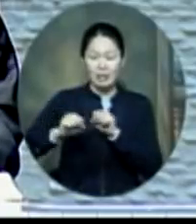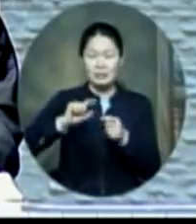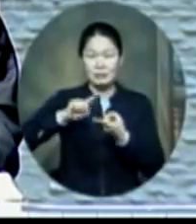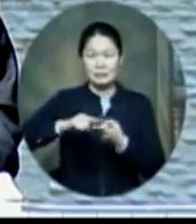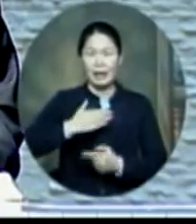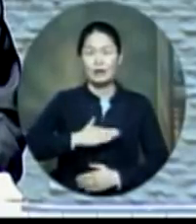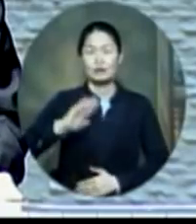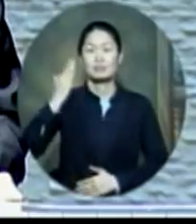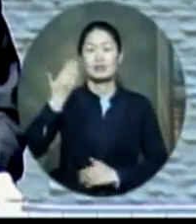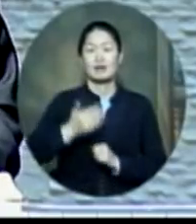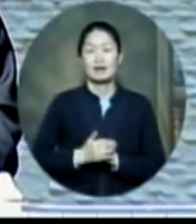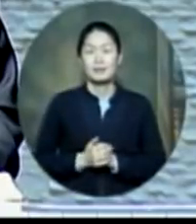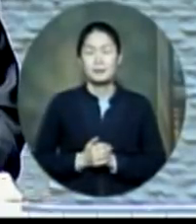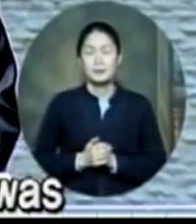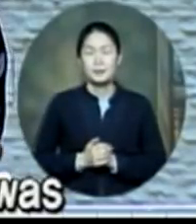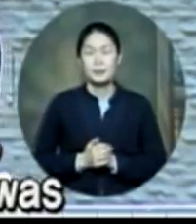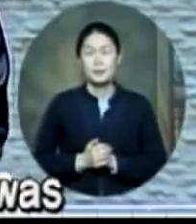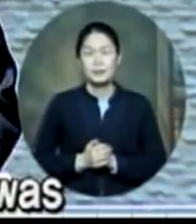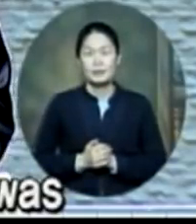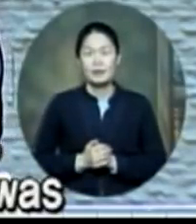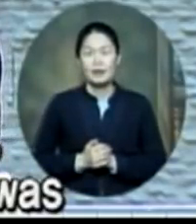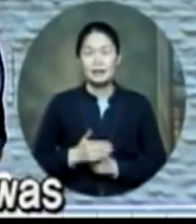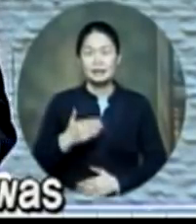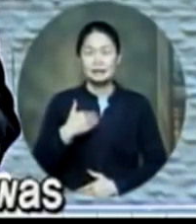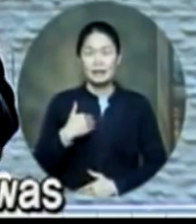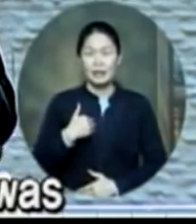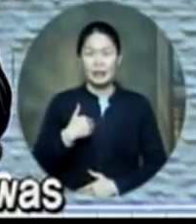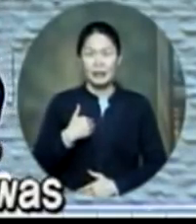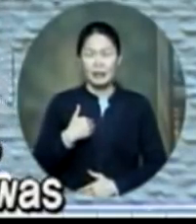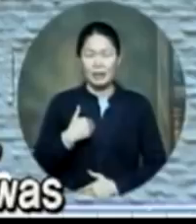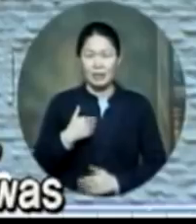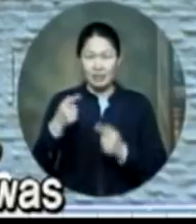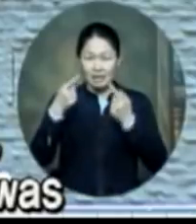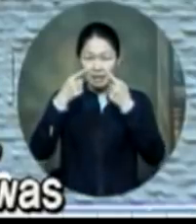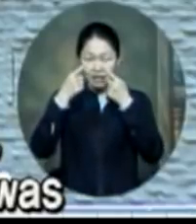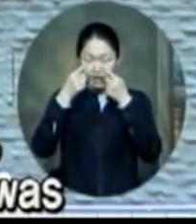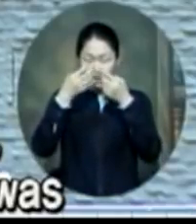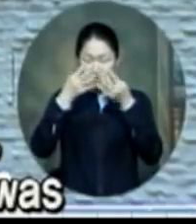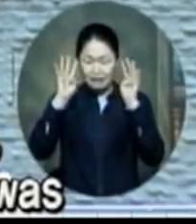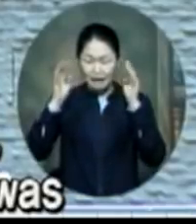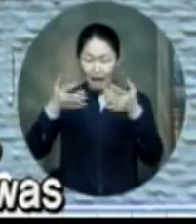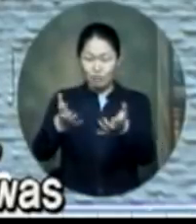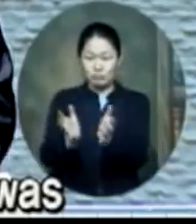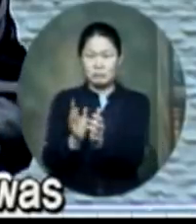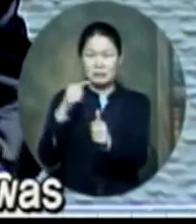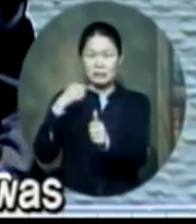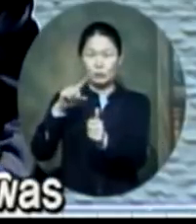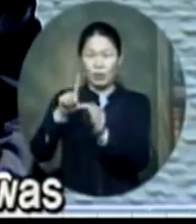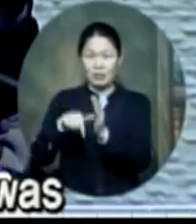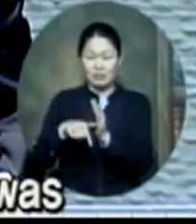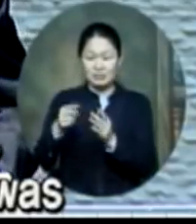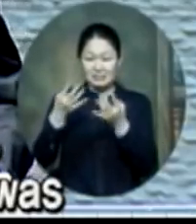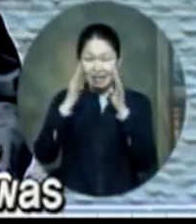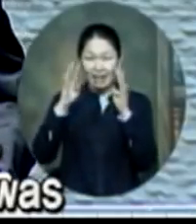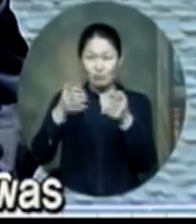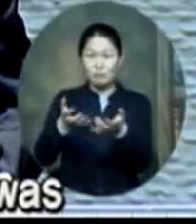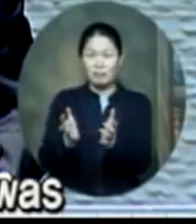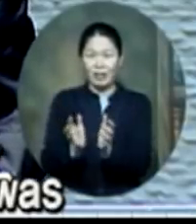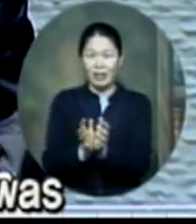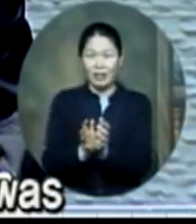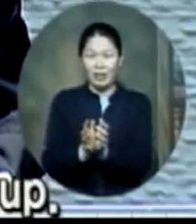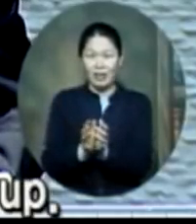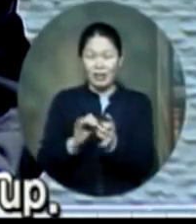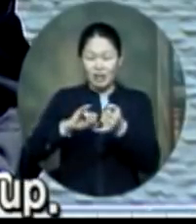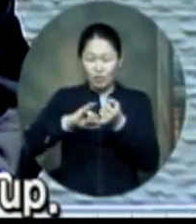말이에요. 제가 대학부를 지도할 때 그때 대학부에